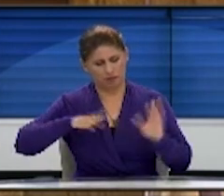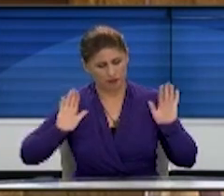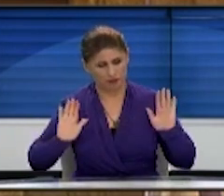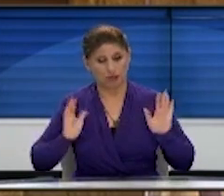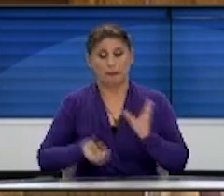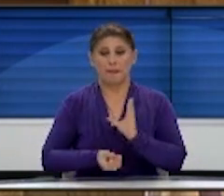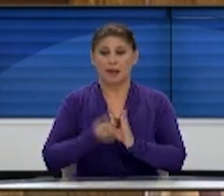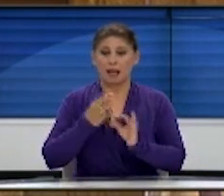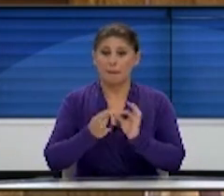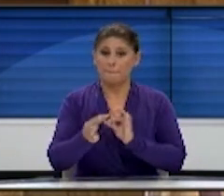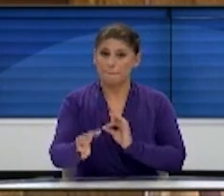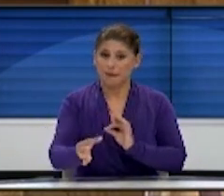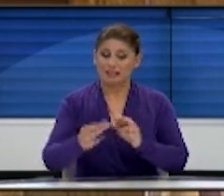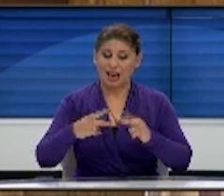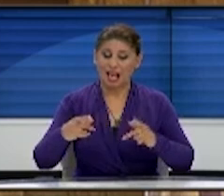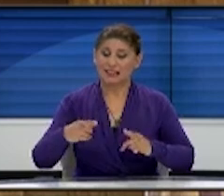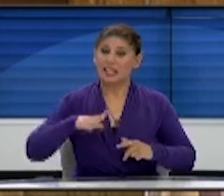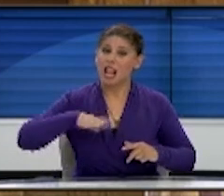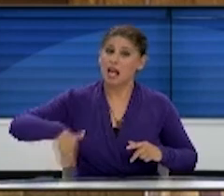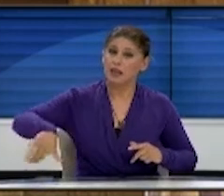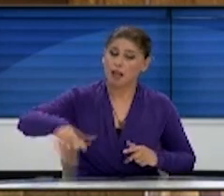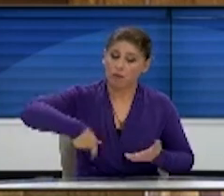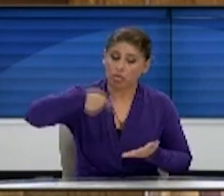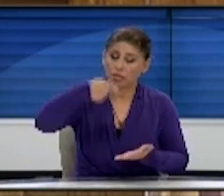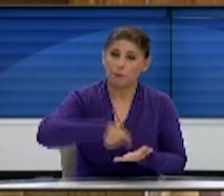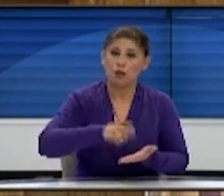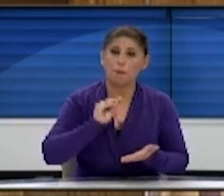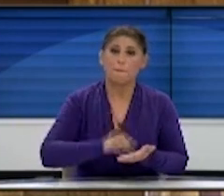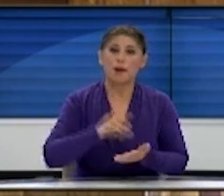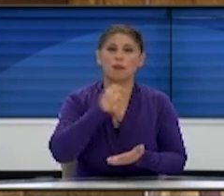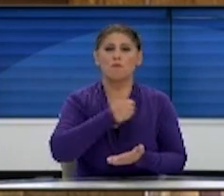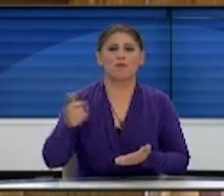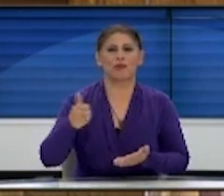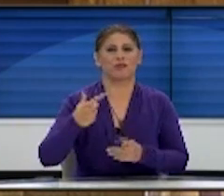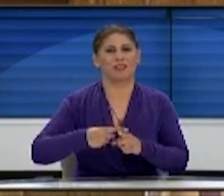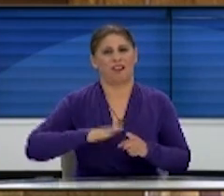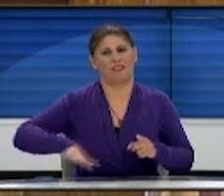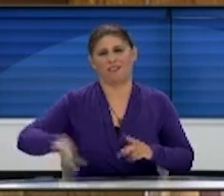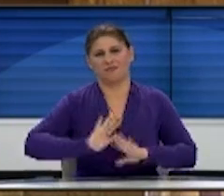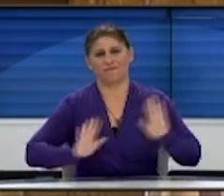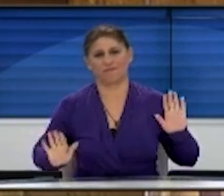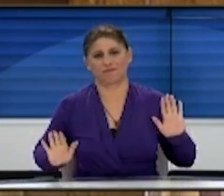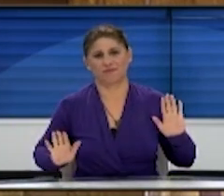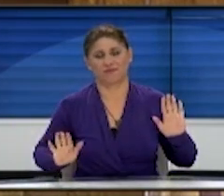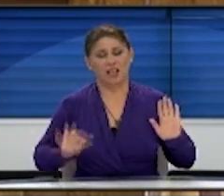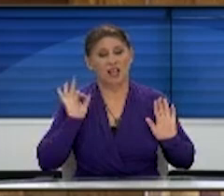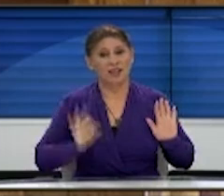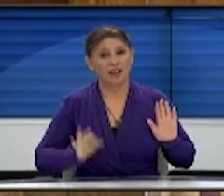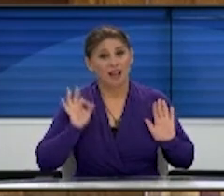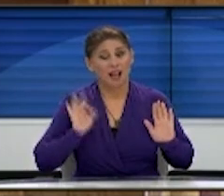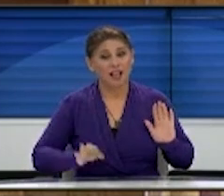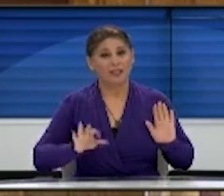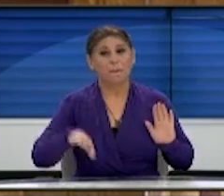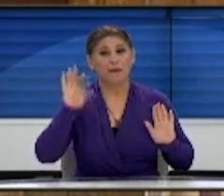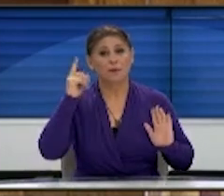Με νέα μέτρα δηλαδή αντιλαϊκά, που θα τα πληρώνει πάλι μόνο ο ελληνικός λαός. Σε κάθε περίπτωση ένα είναι